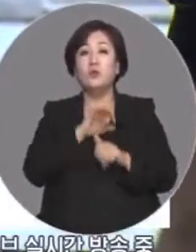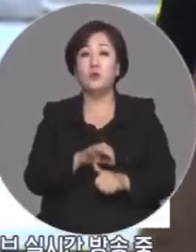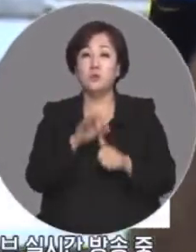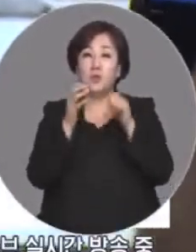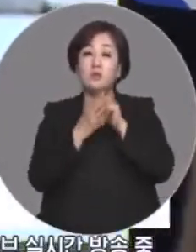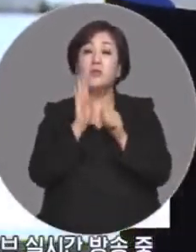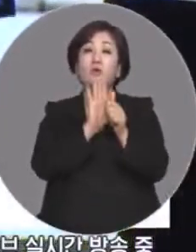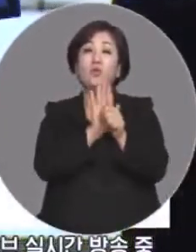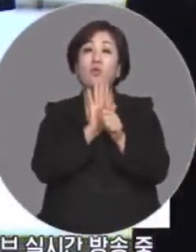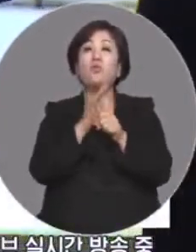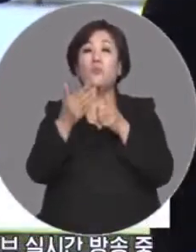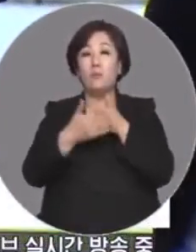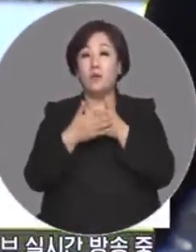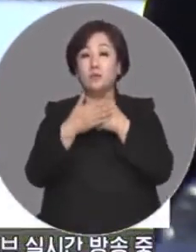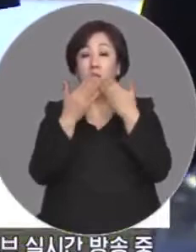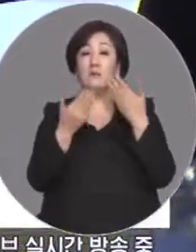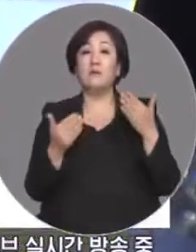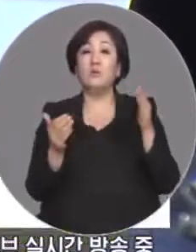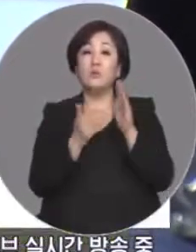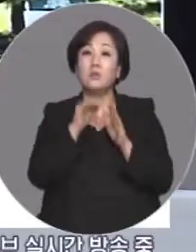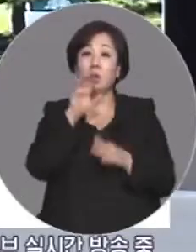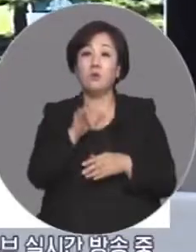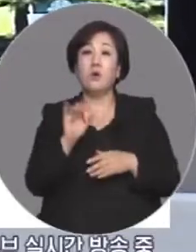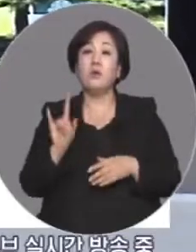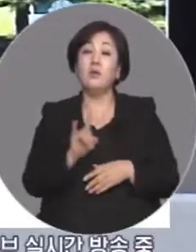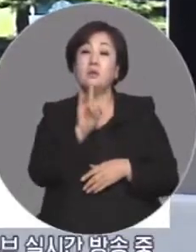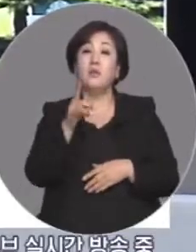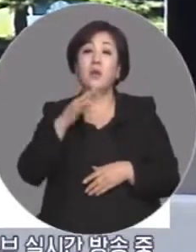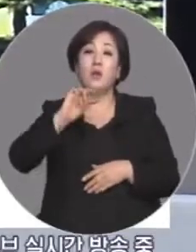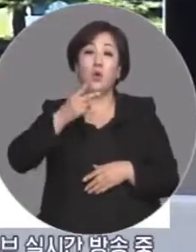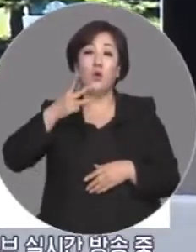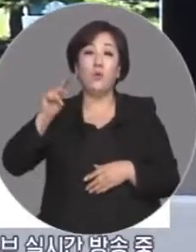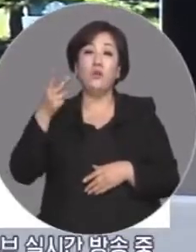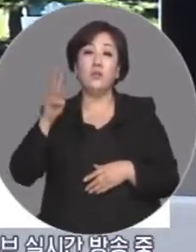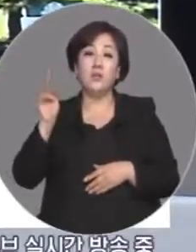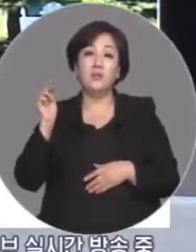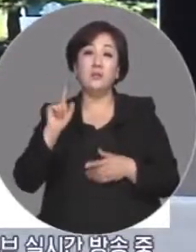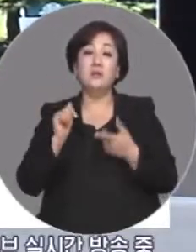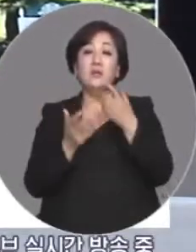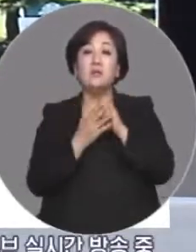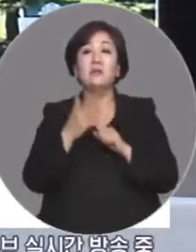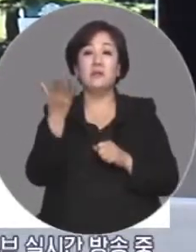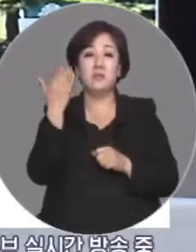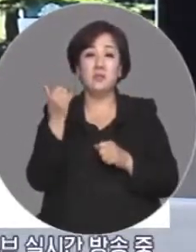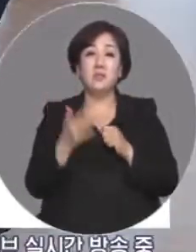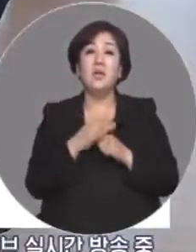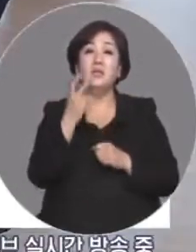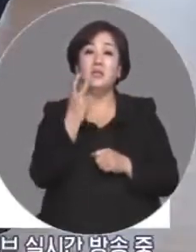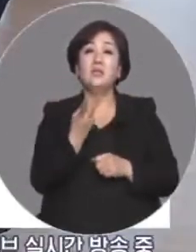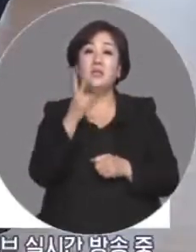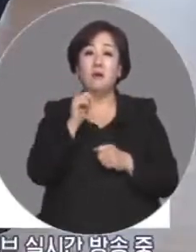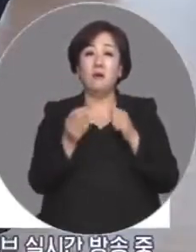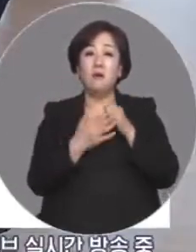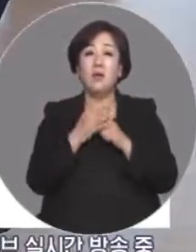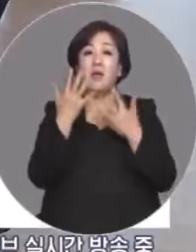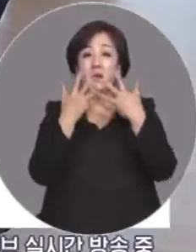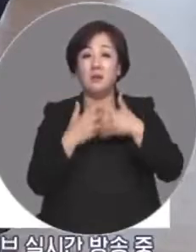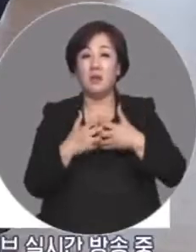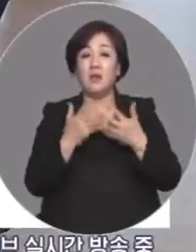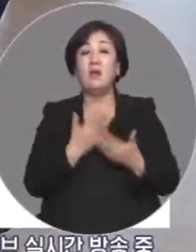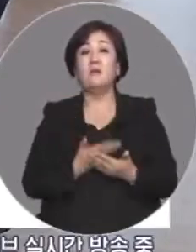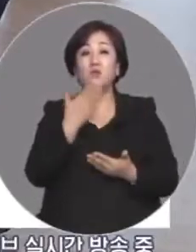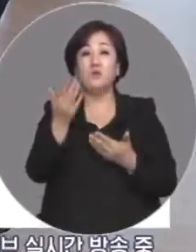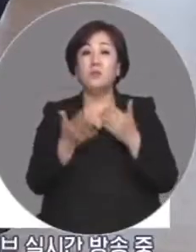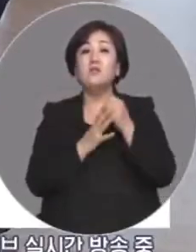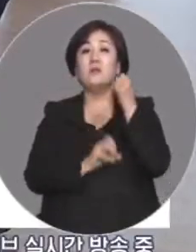받기로 했습니다. 특히 로봇 전문 기업인 현대 로보틱스는 지난해 11월 2억 원가량의 로봇 장비를 기부해 이 센터